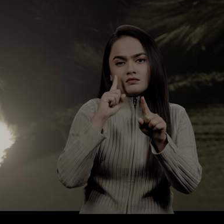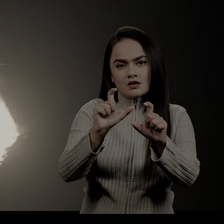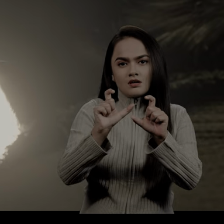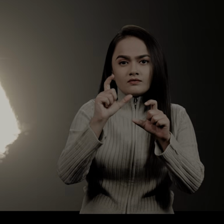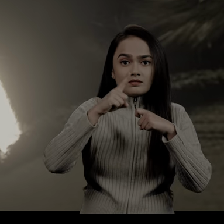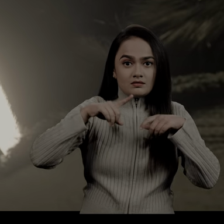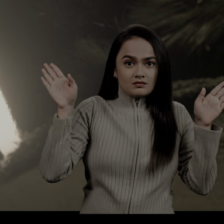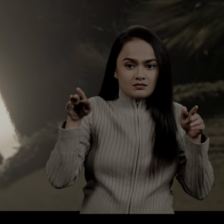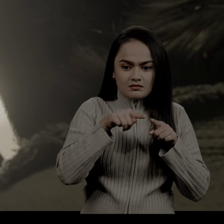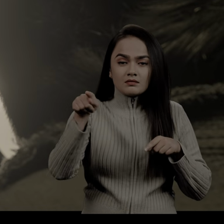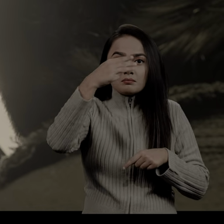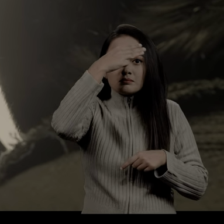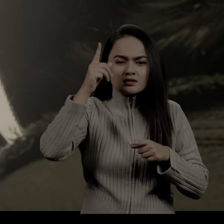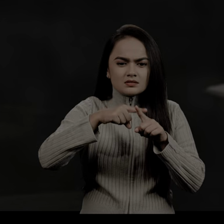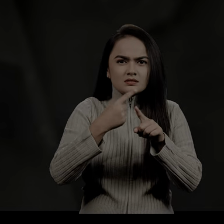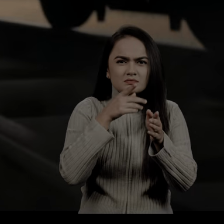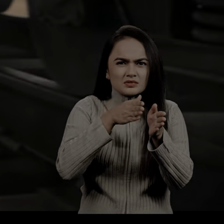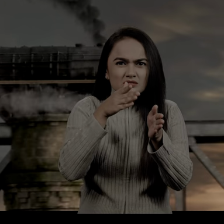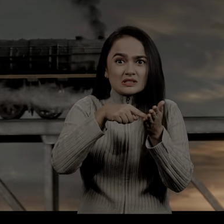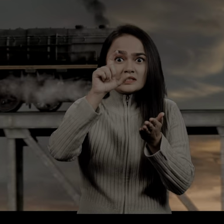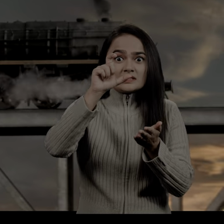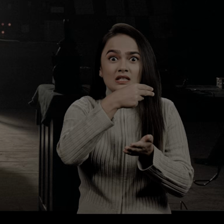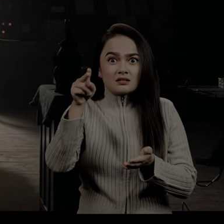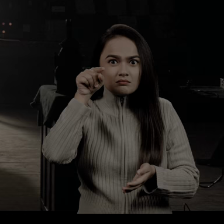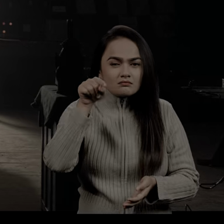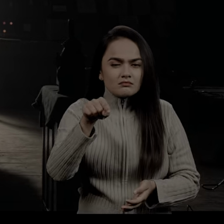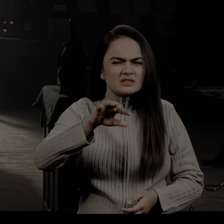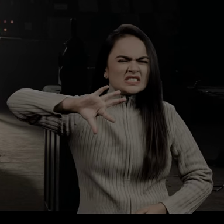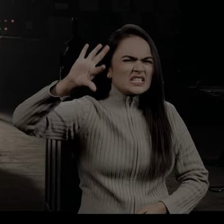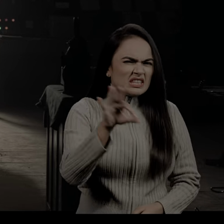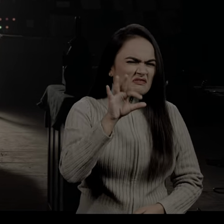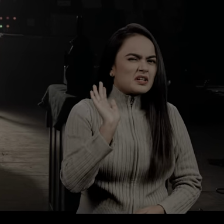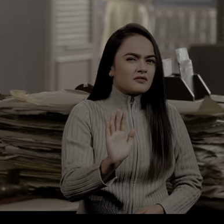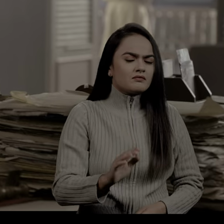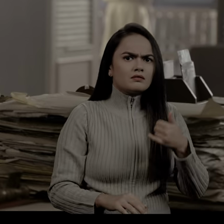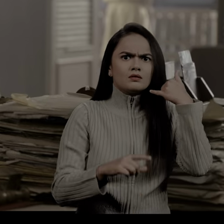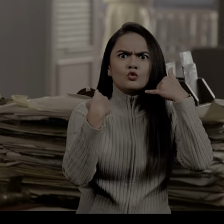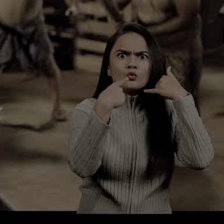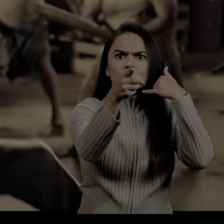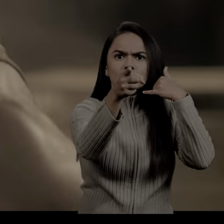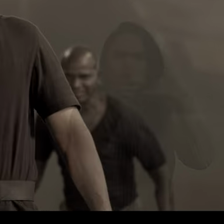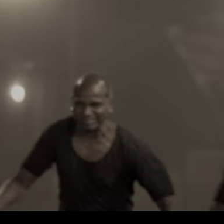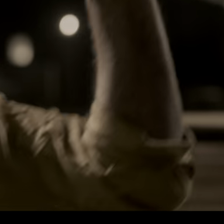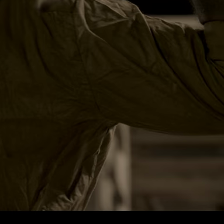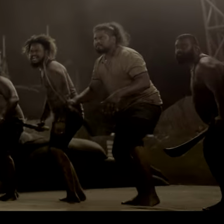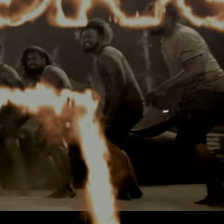काकिनाडा से मदराज जावया वाली सरकार एक्सप्रेस के रास्ते में बड़ी चोरी होगी कौन अरे तू?